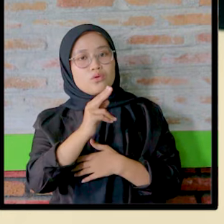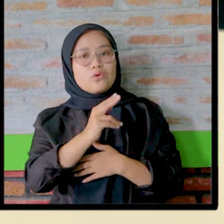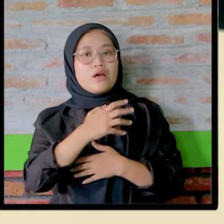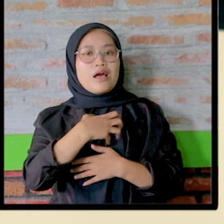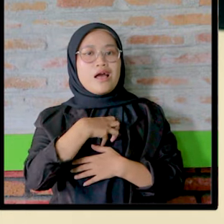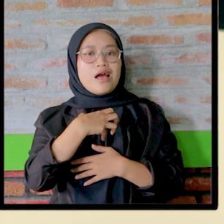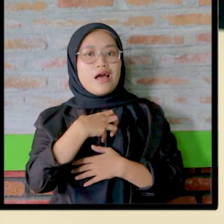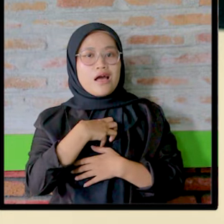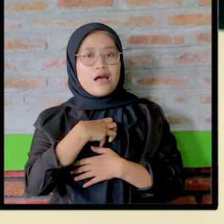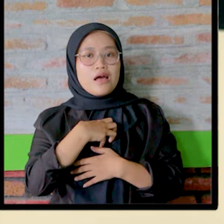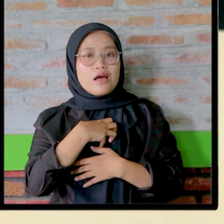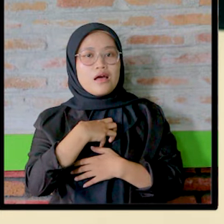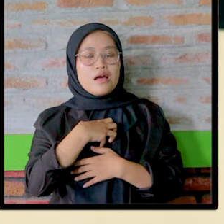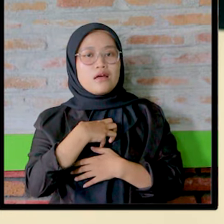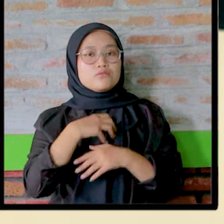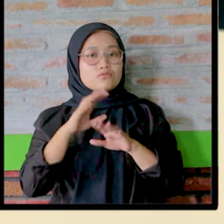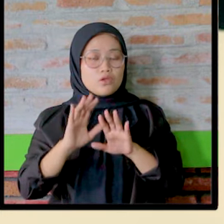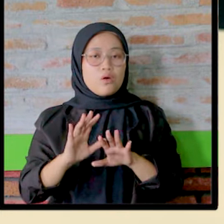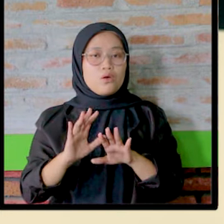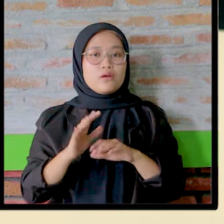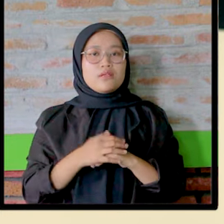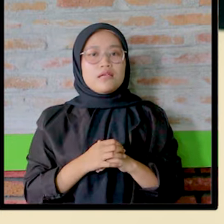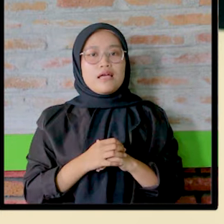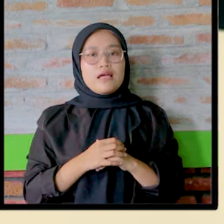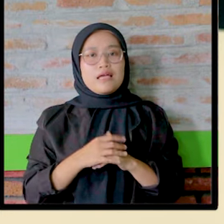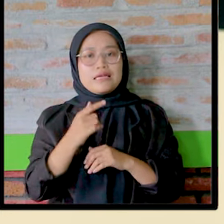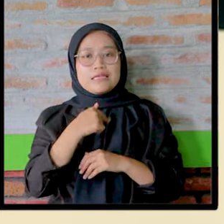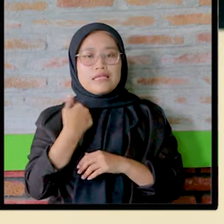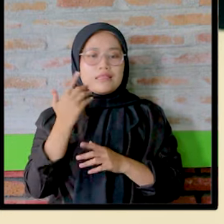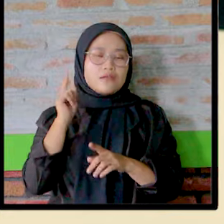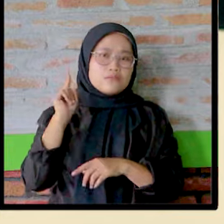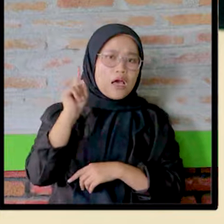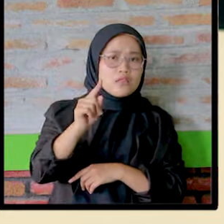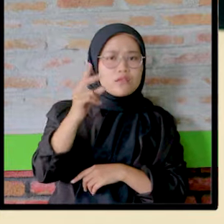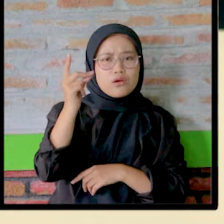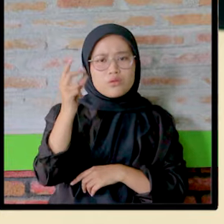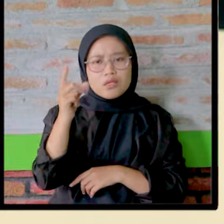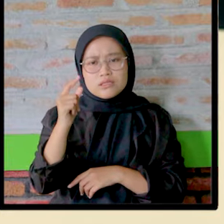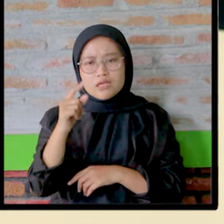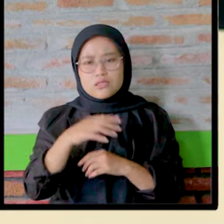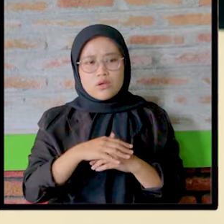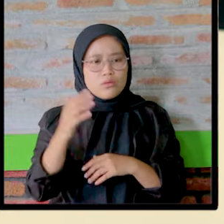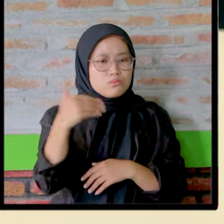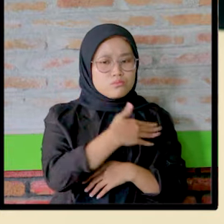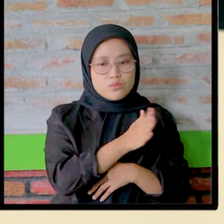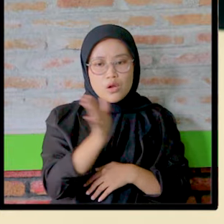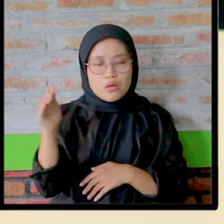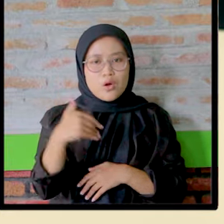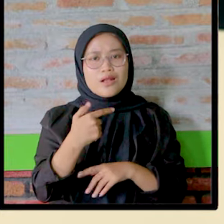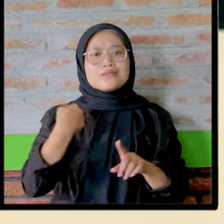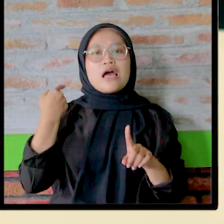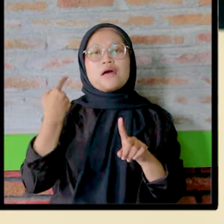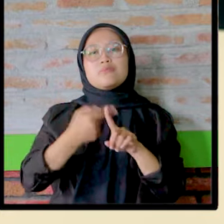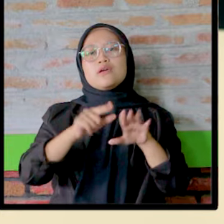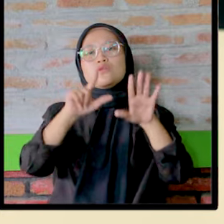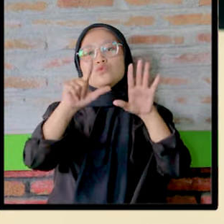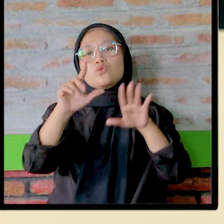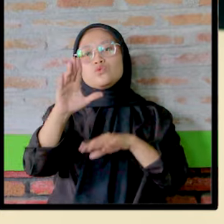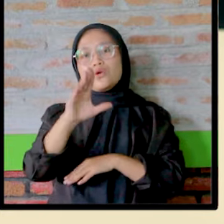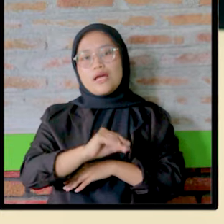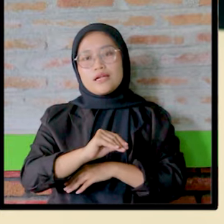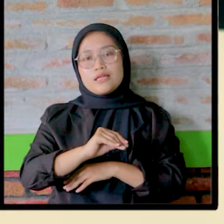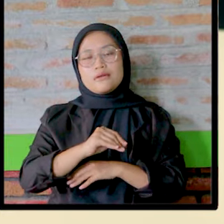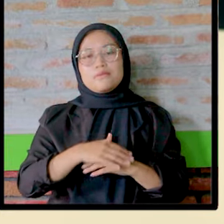namanya Pengampuan saja itu kita ke rumah sakit tuh bolak-balik sampai tuuh kali artinya hanya untuk menerangkan E